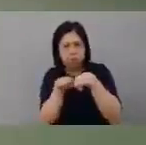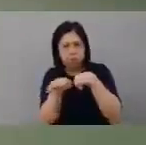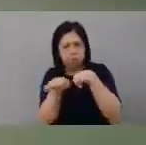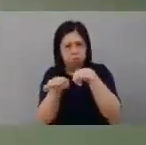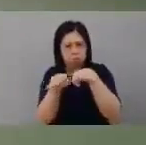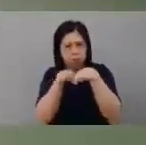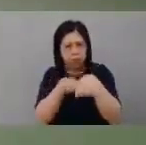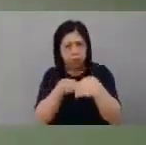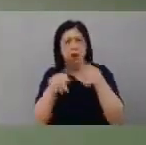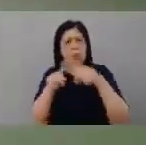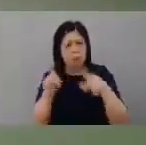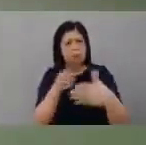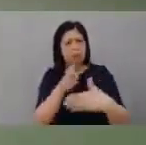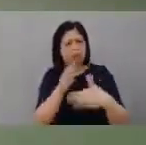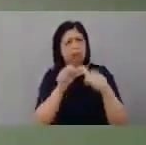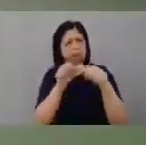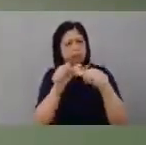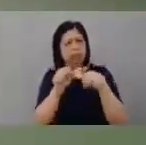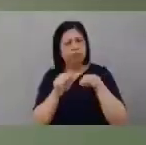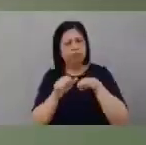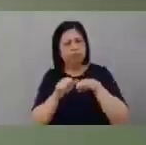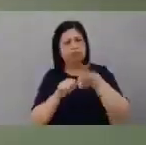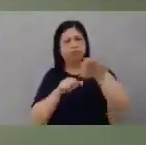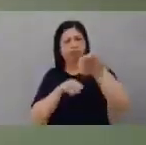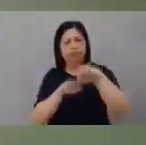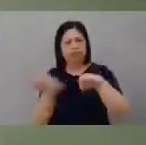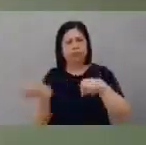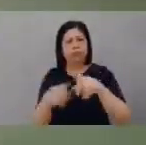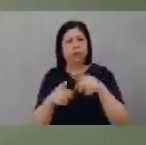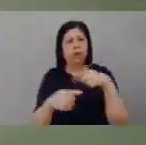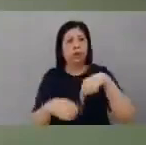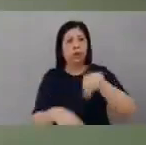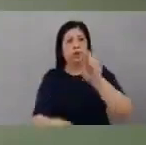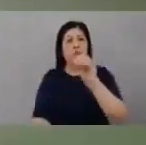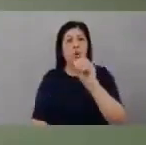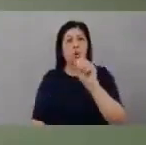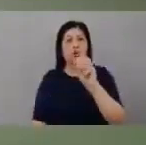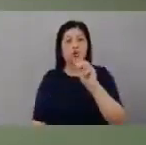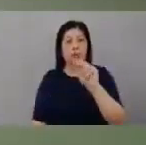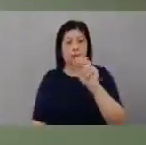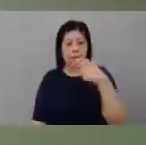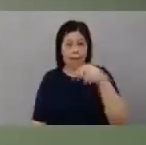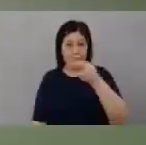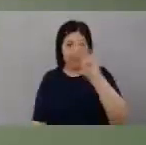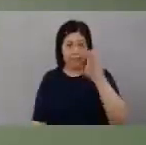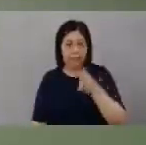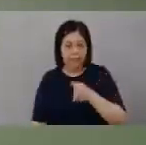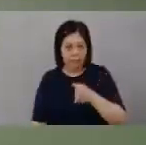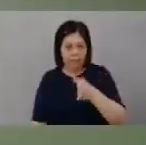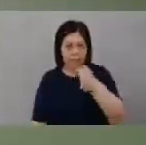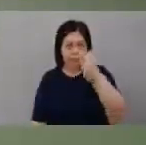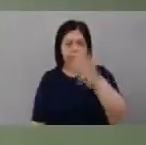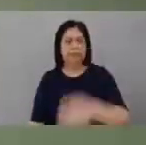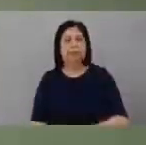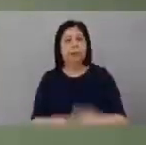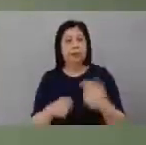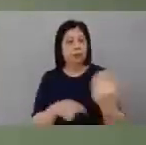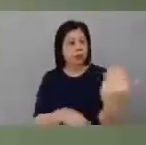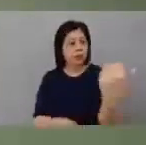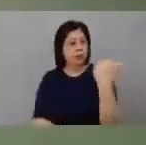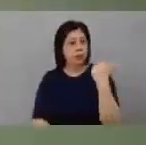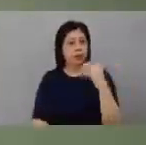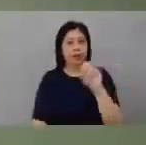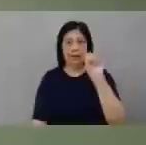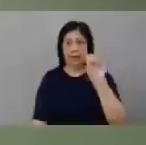last digit ng iyong car plate ay numbers 5 and 6 at mag-isa ka lamang sa iyong sasakyan, bawal ka bumiyahin ngayong araw dyan at baka ikaw mahuli na